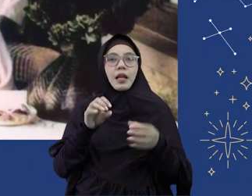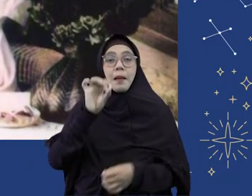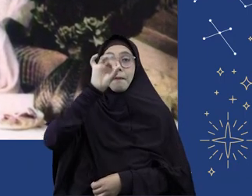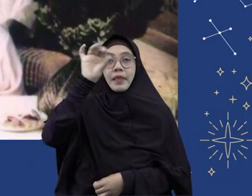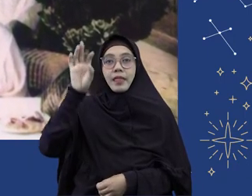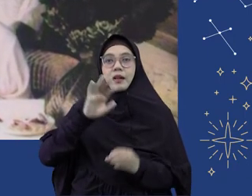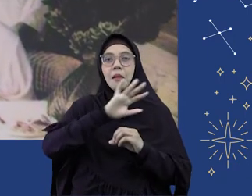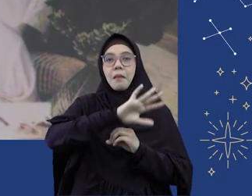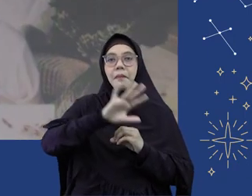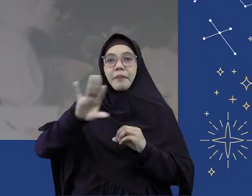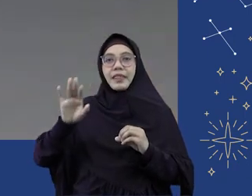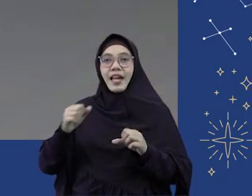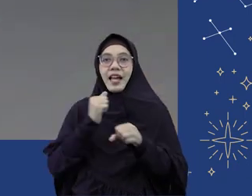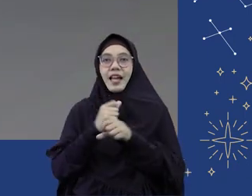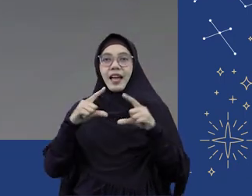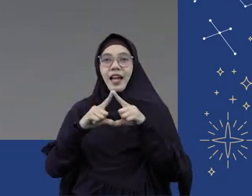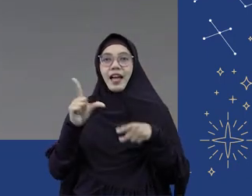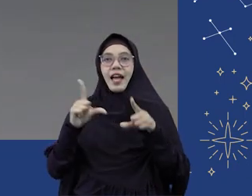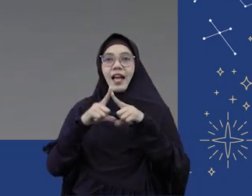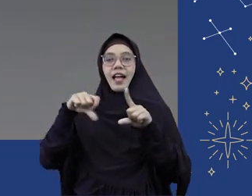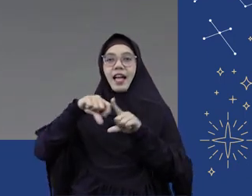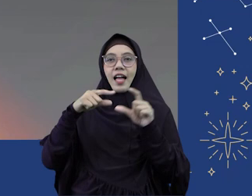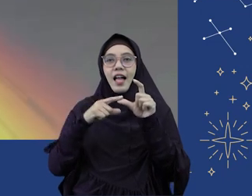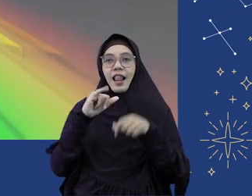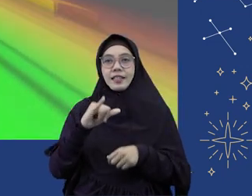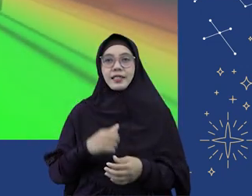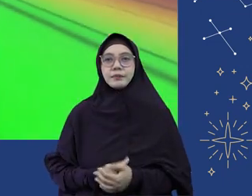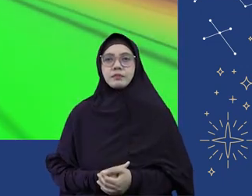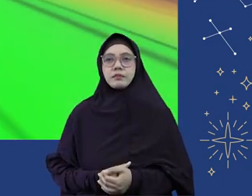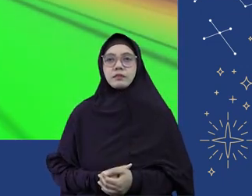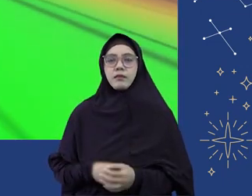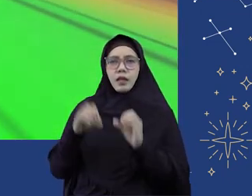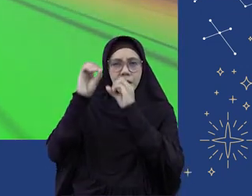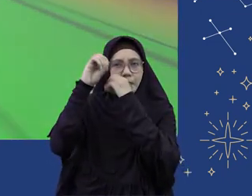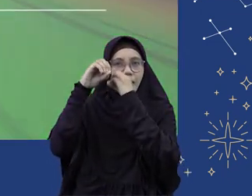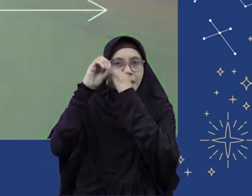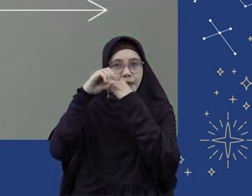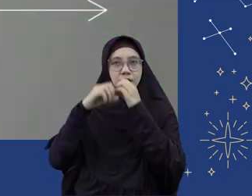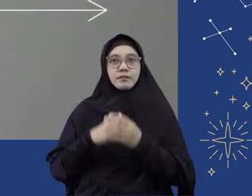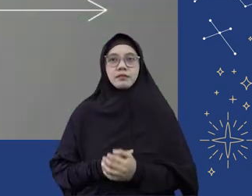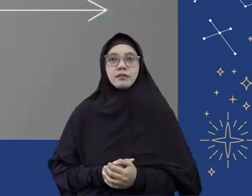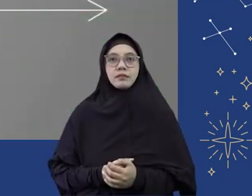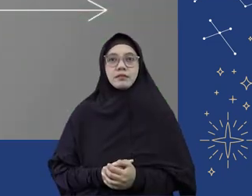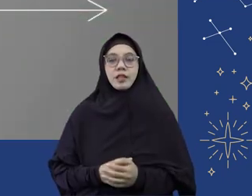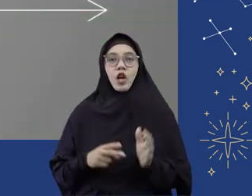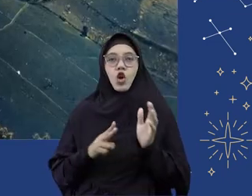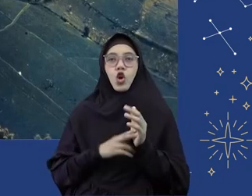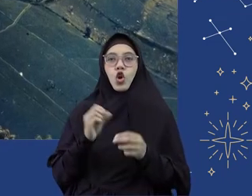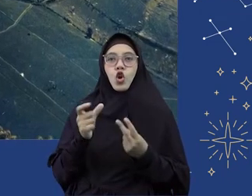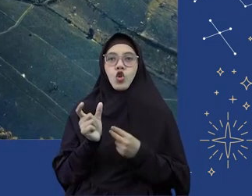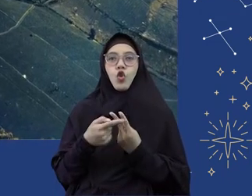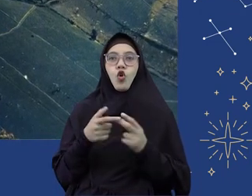peta galaksi rumah kita pengamatan fotometri dan spektroskopi Bintang variabel dilakukan oleh pengamat dan menurunkan